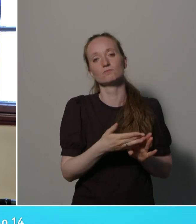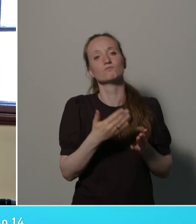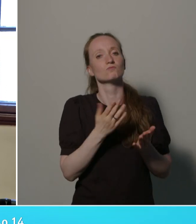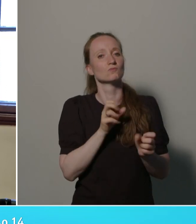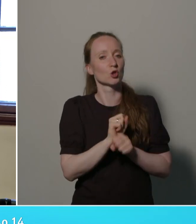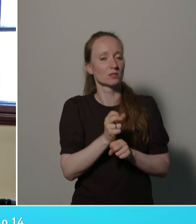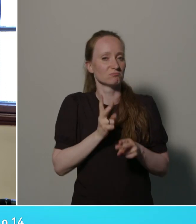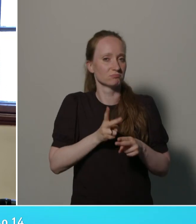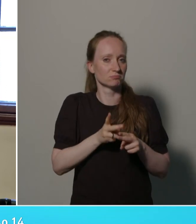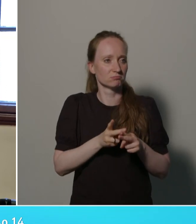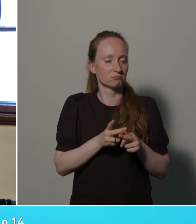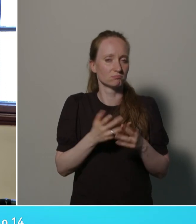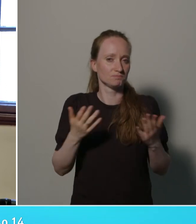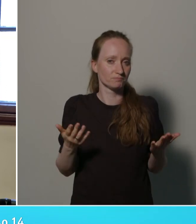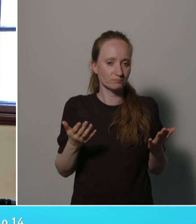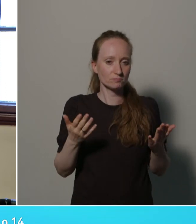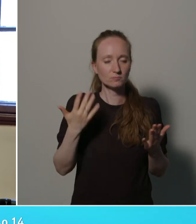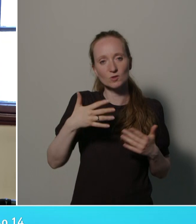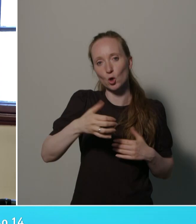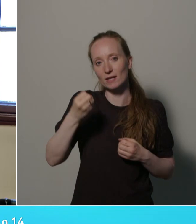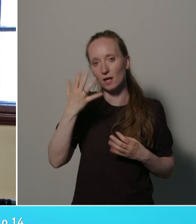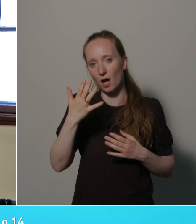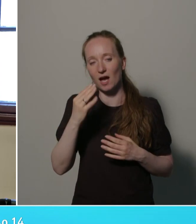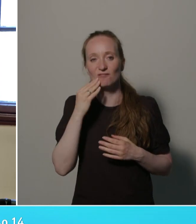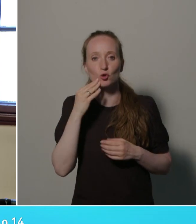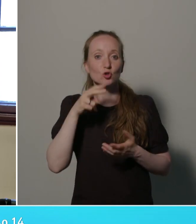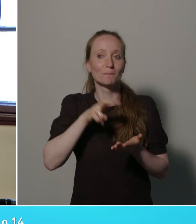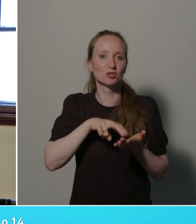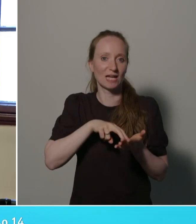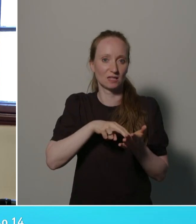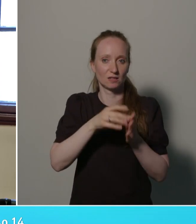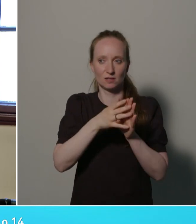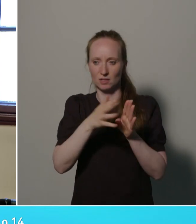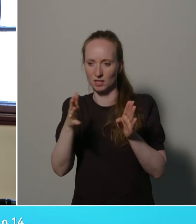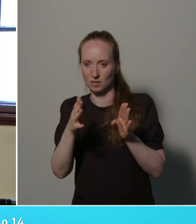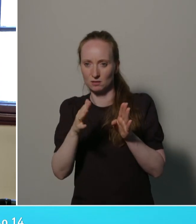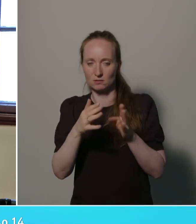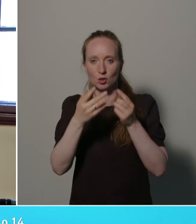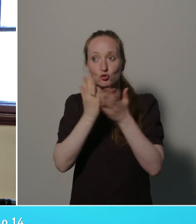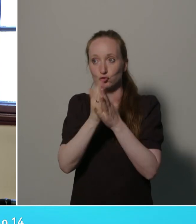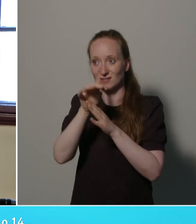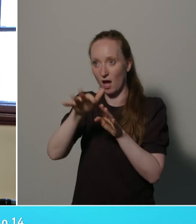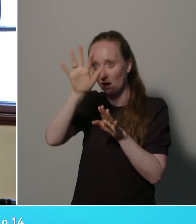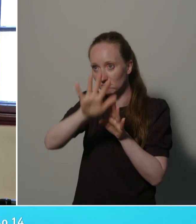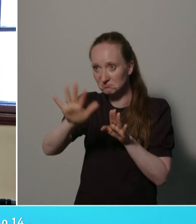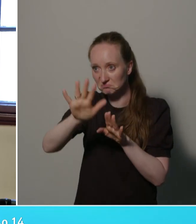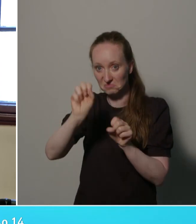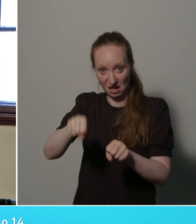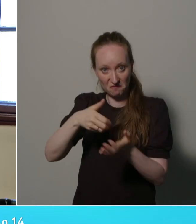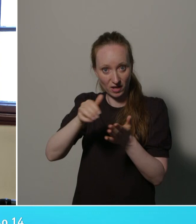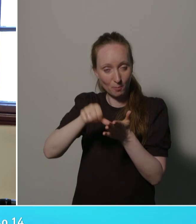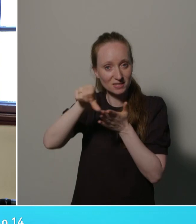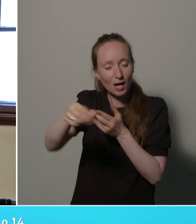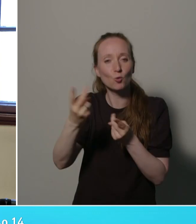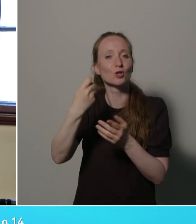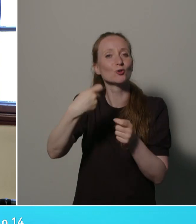offen, ob und inwieweit der Wohnungsbestand dann darüber hinaus auch trotzdem bezahlbar bleibt. Gerade weil es in Jena, auch